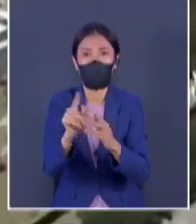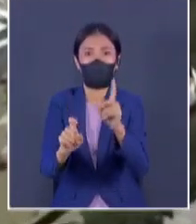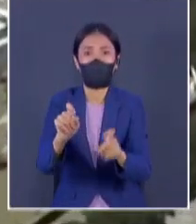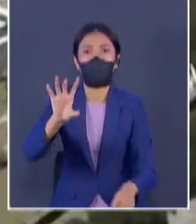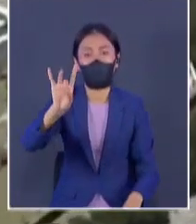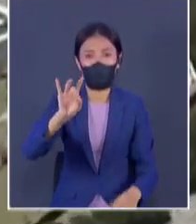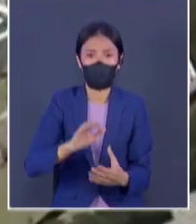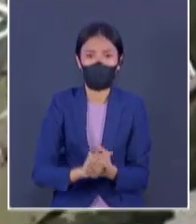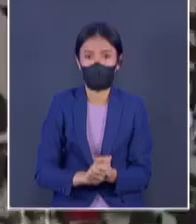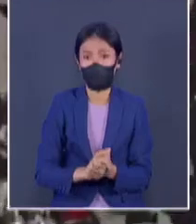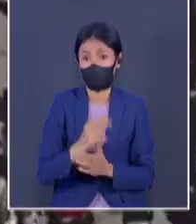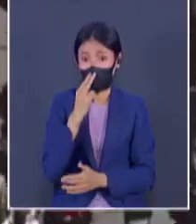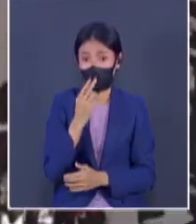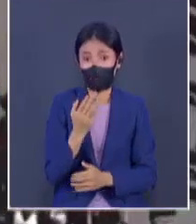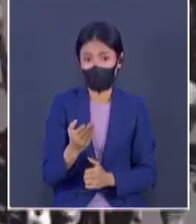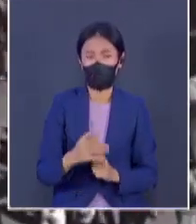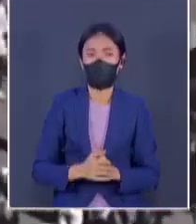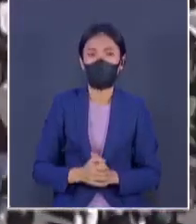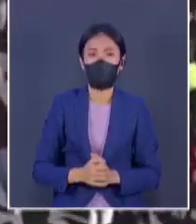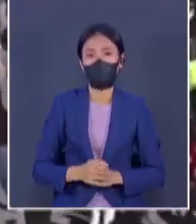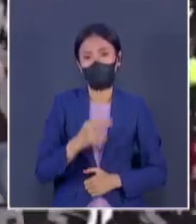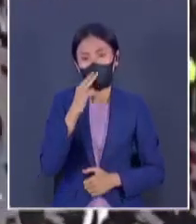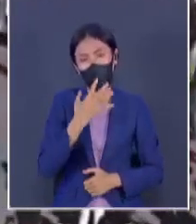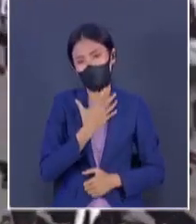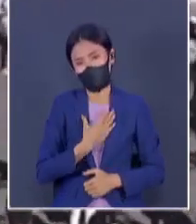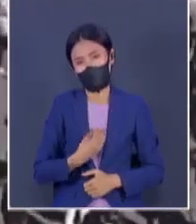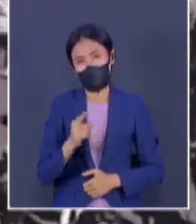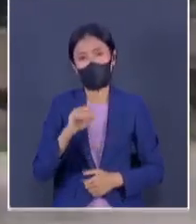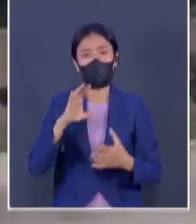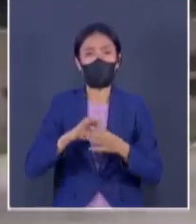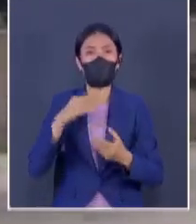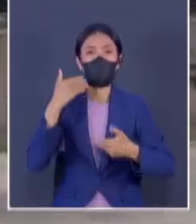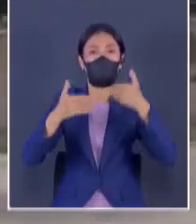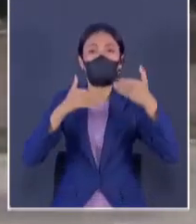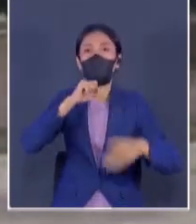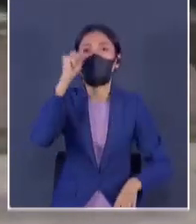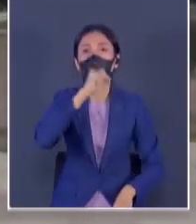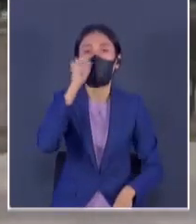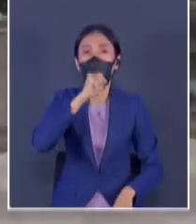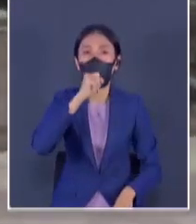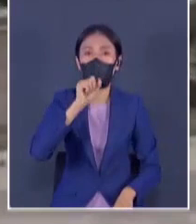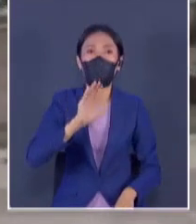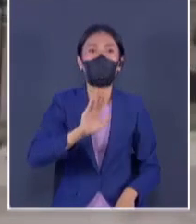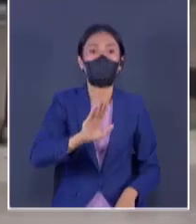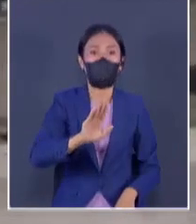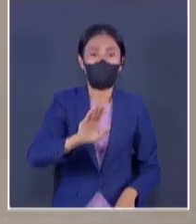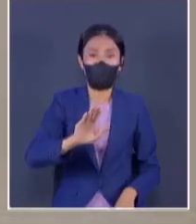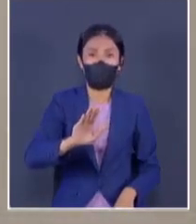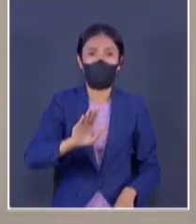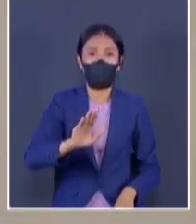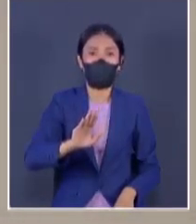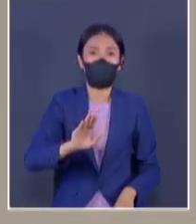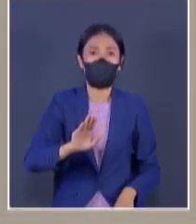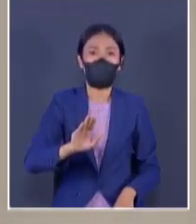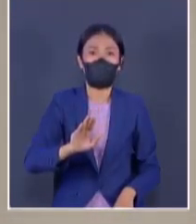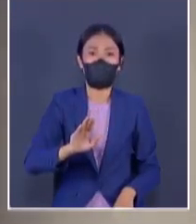กลายเป็นโศกนาฏกรรมที่ไม่มีใครอยากให้เกิดขึ้นนะคะในเทศกาลดนตรี Astro World Festival ใน NRG Park ที่เมืองฮูสตัน